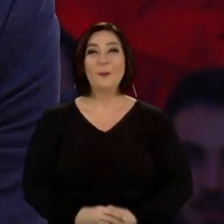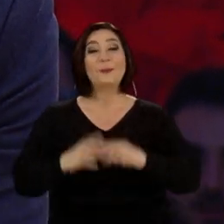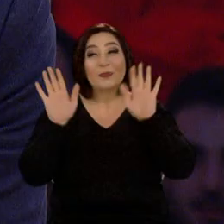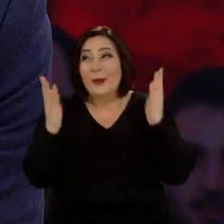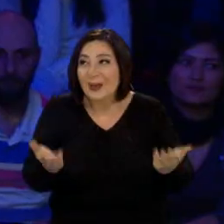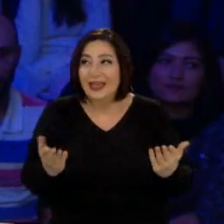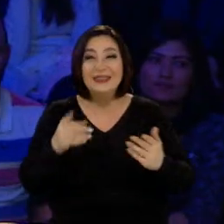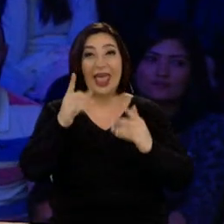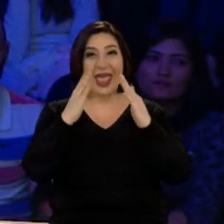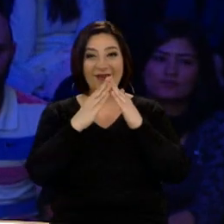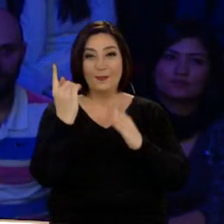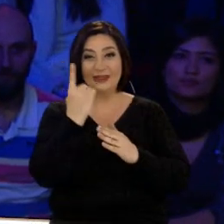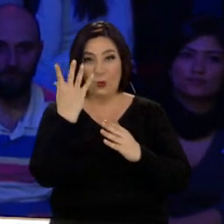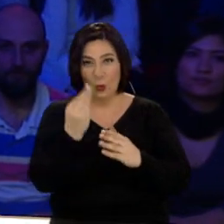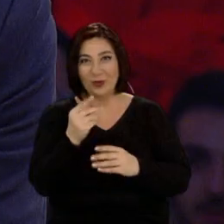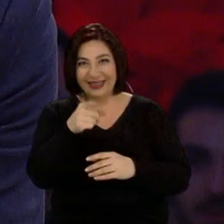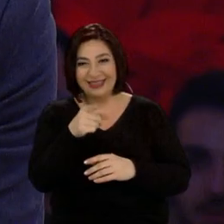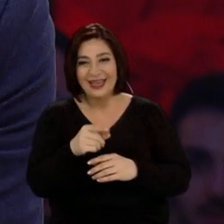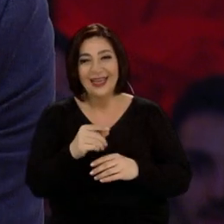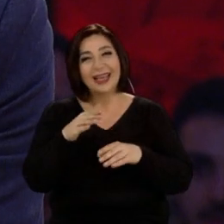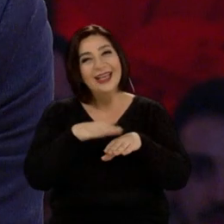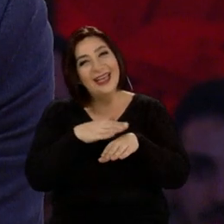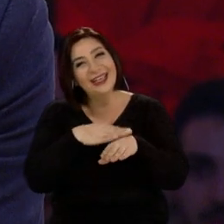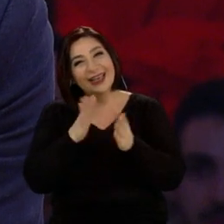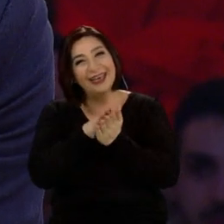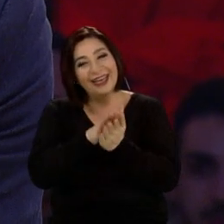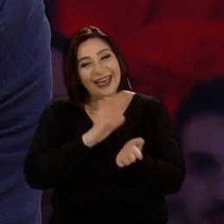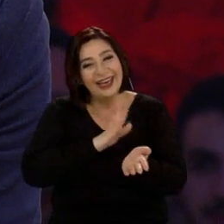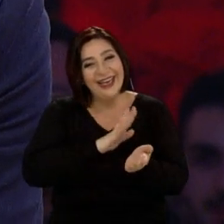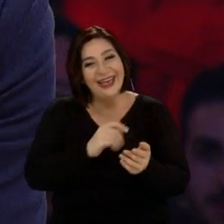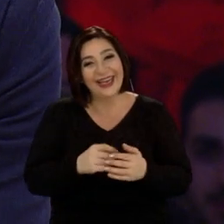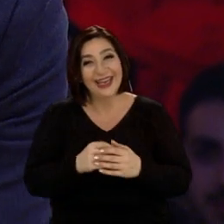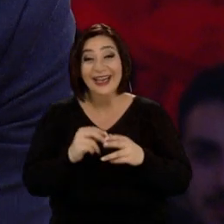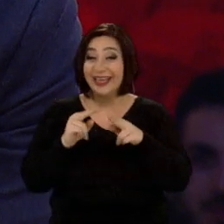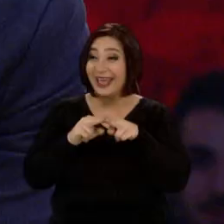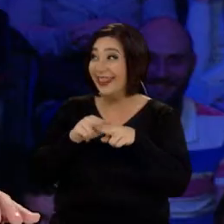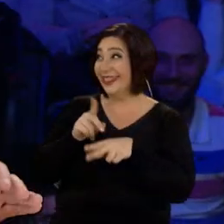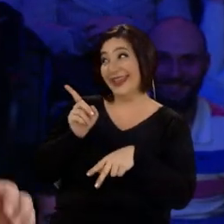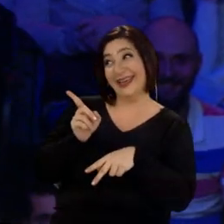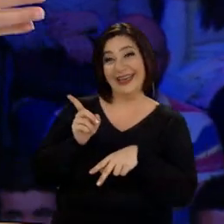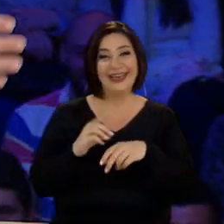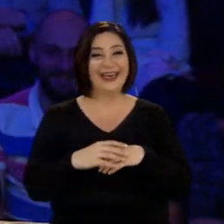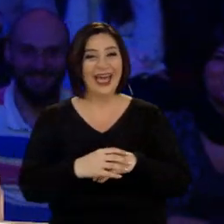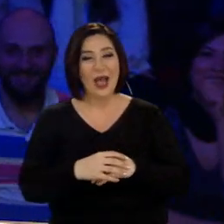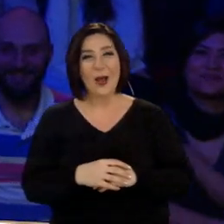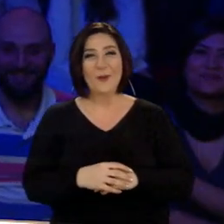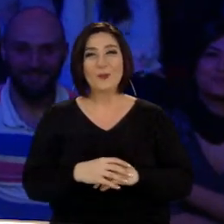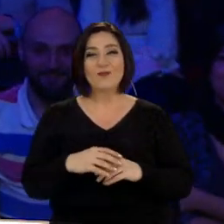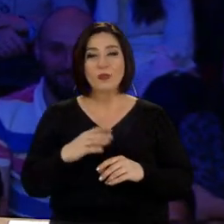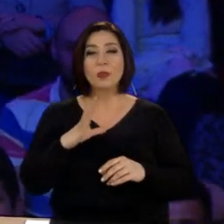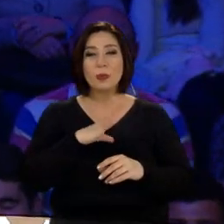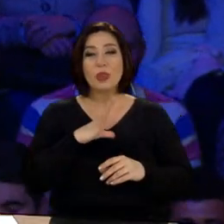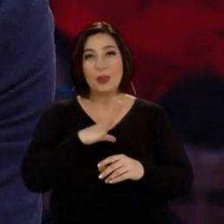Peki. Yani evde birisi oluyor mu sizde? Kedi köpek var abi evde. Kendi. Evet peki. Yani var ya...